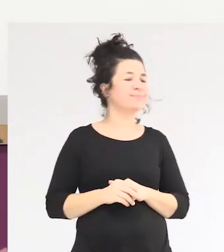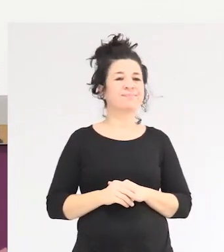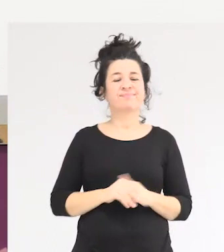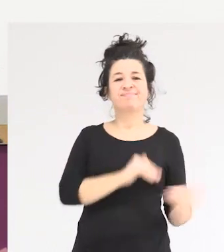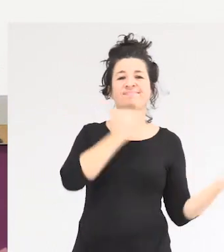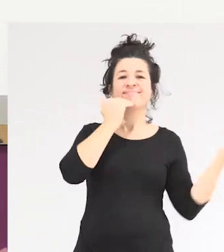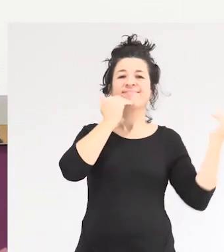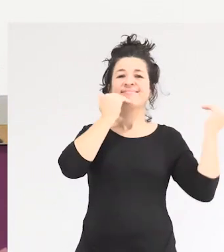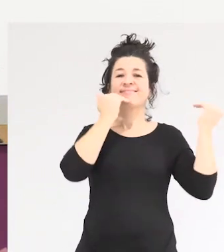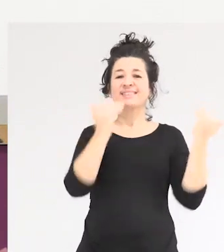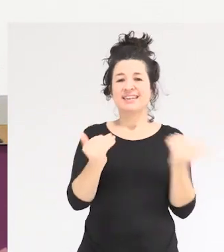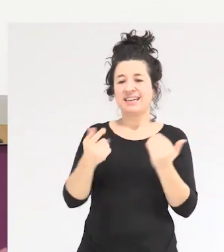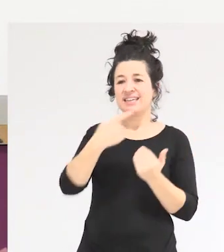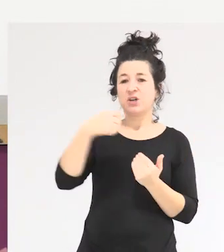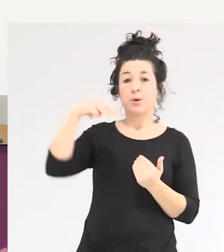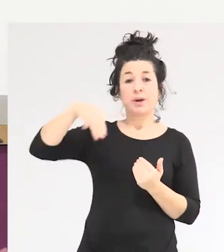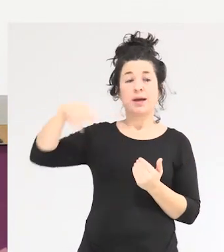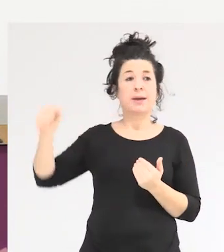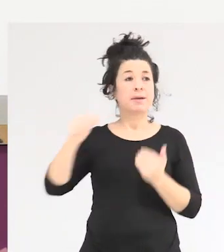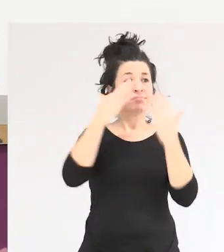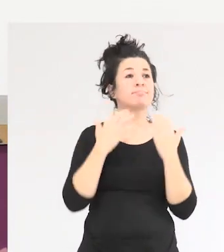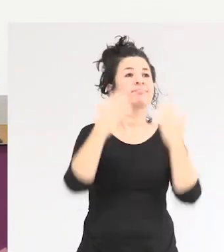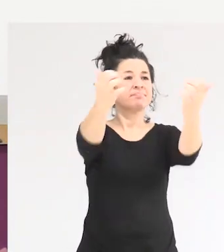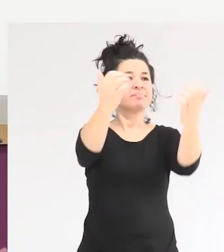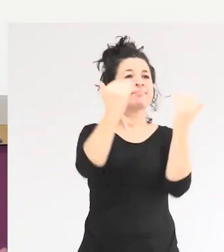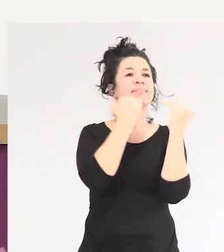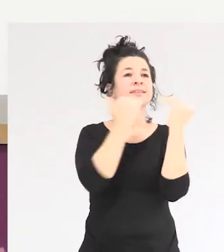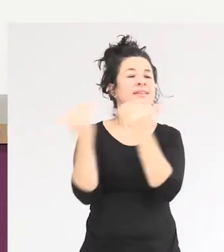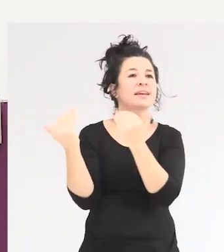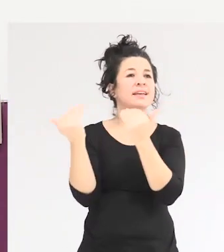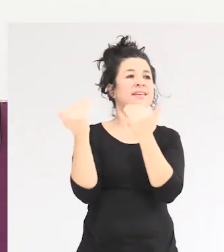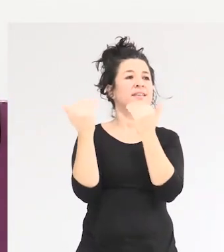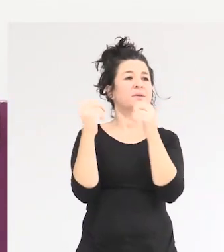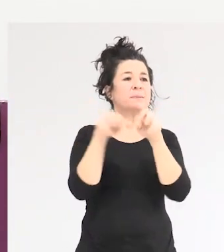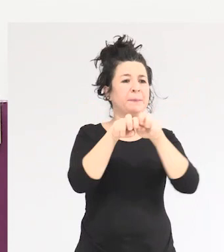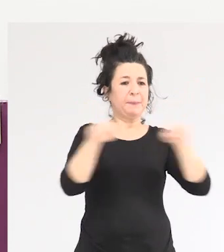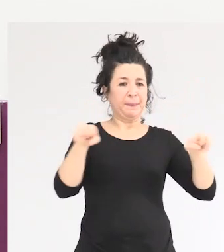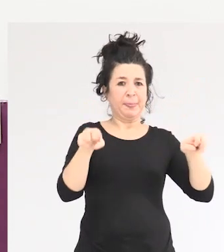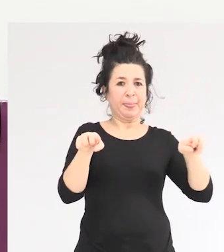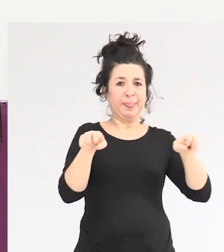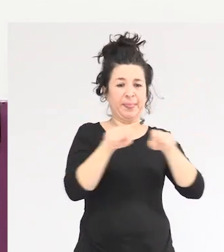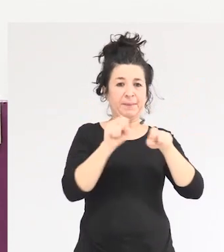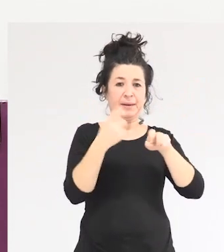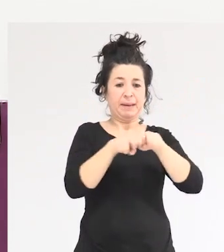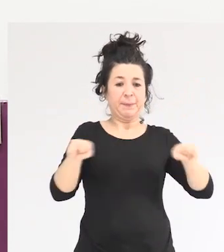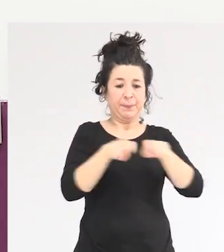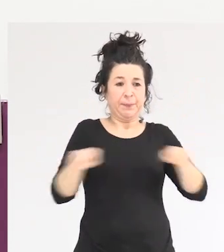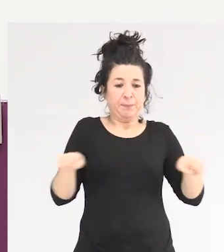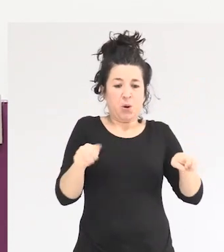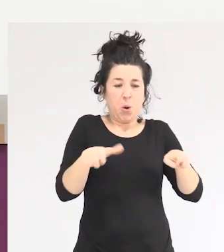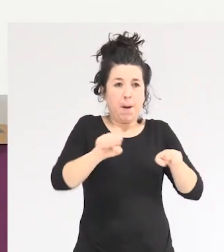Eskerrik asko, Gema. Eta eskerrik asko zuei, ikusten dut lehenengo lerroak erdi utxik geratu direla eta